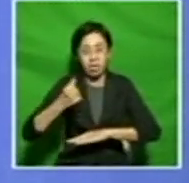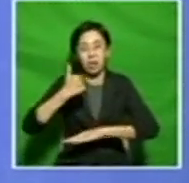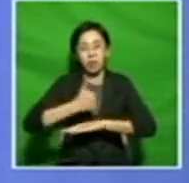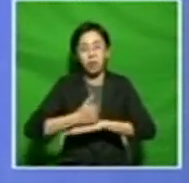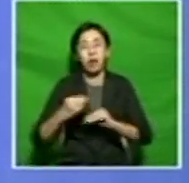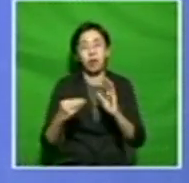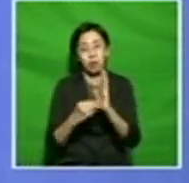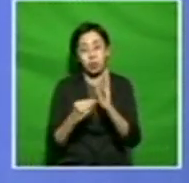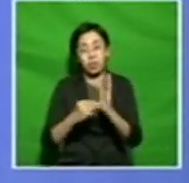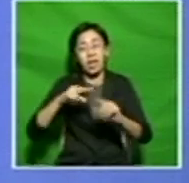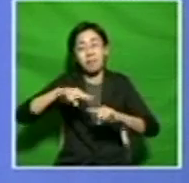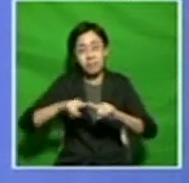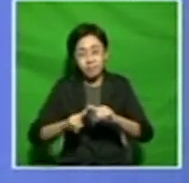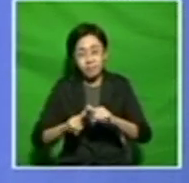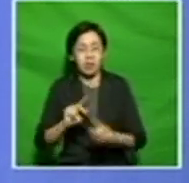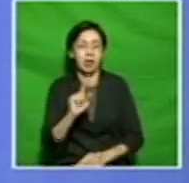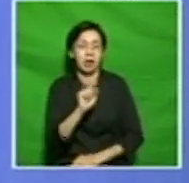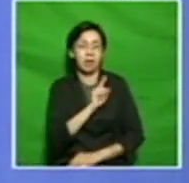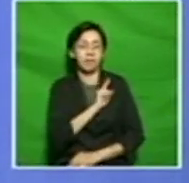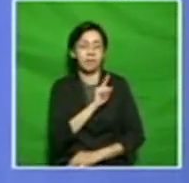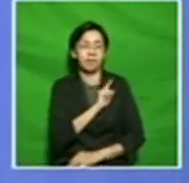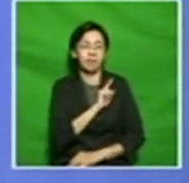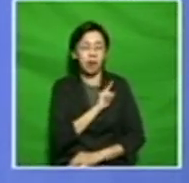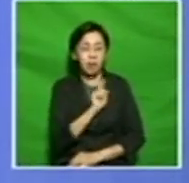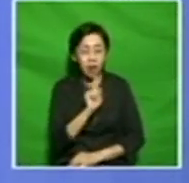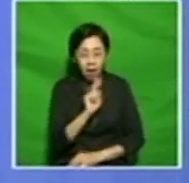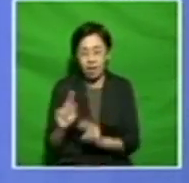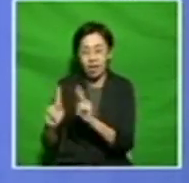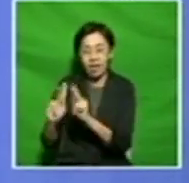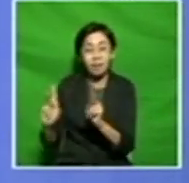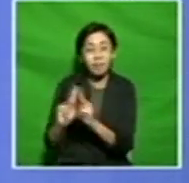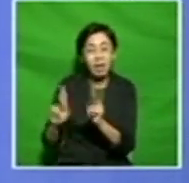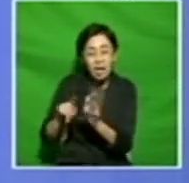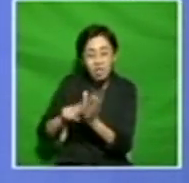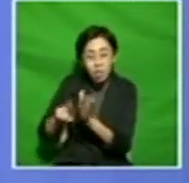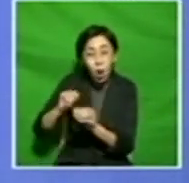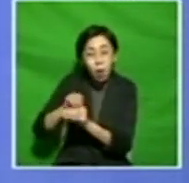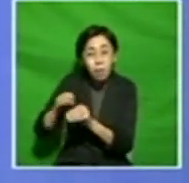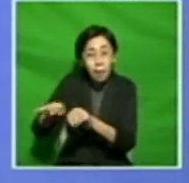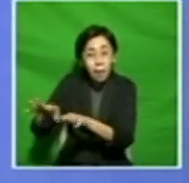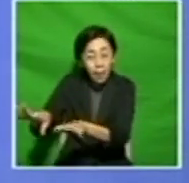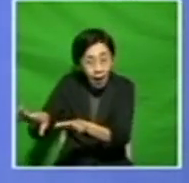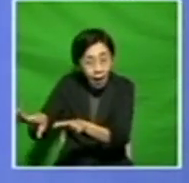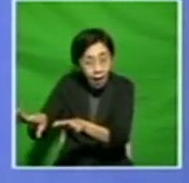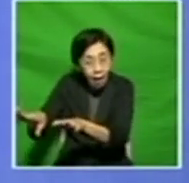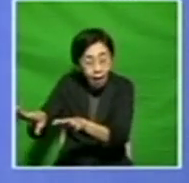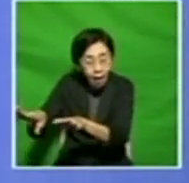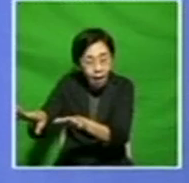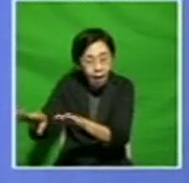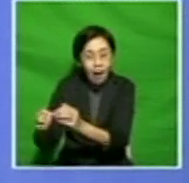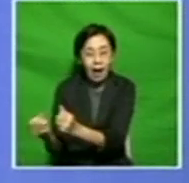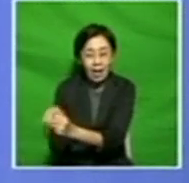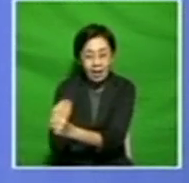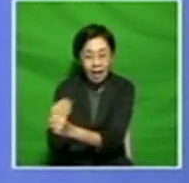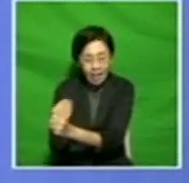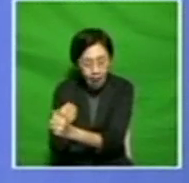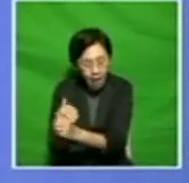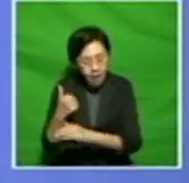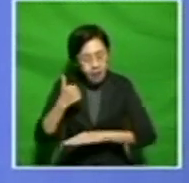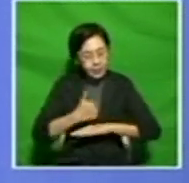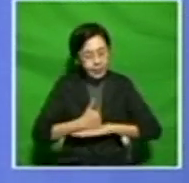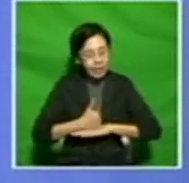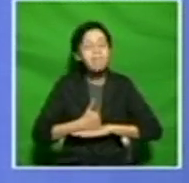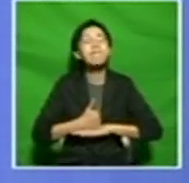กรุงเทพมหานครโดยคำแนะนำของคณะกรรมการโรคติดต่อประจำจังหวัด เป็นผู้พิจารณา